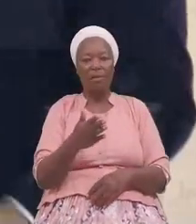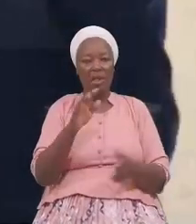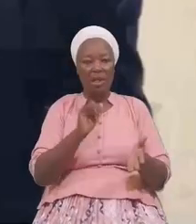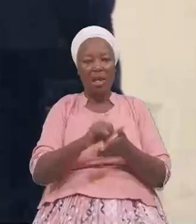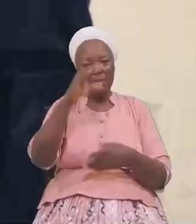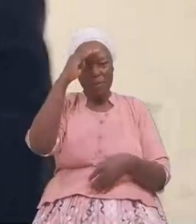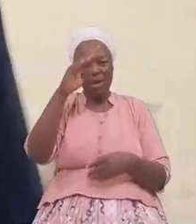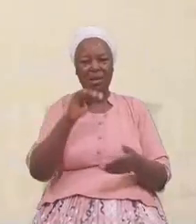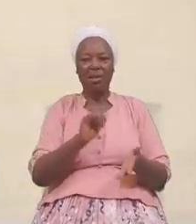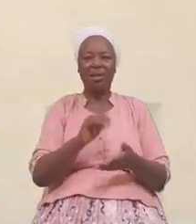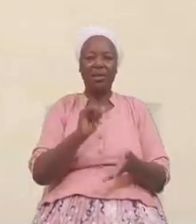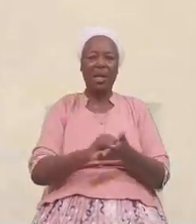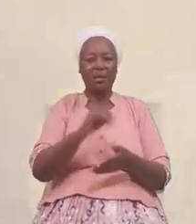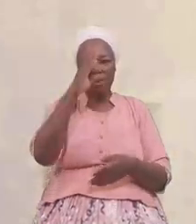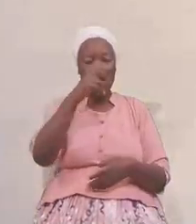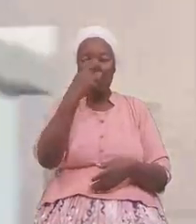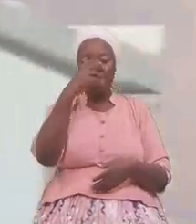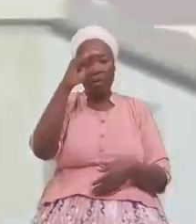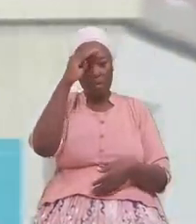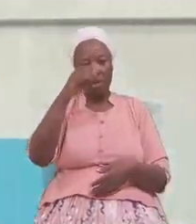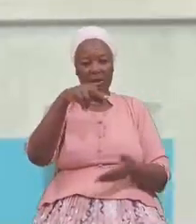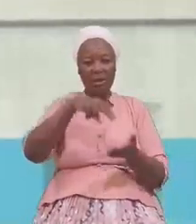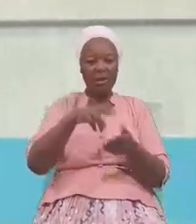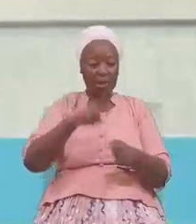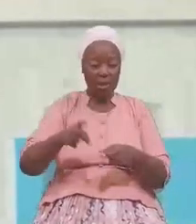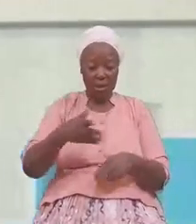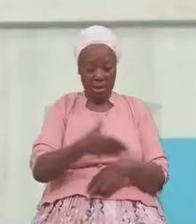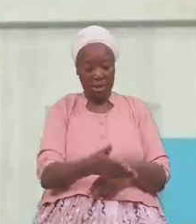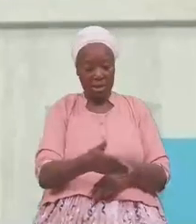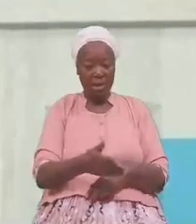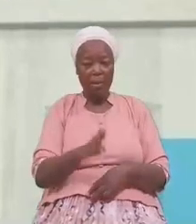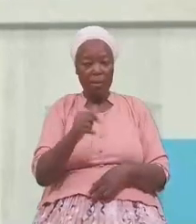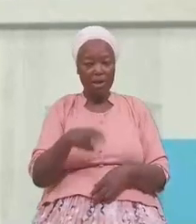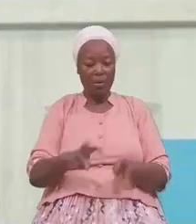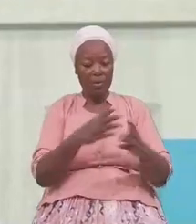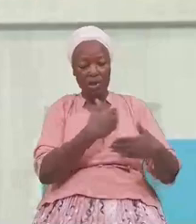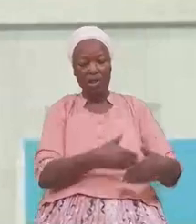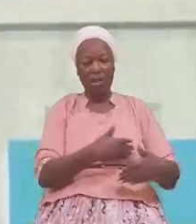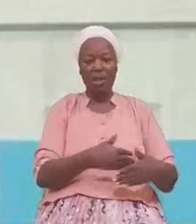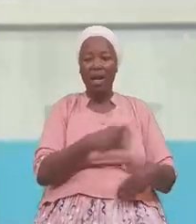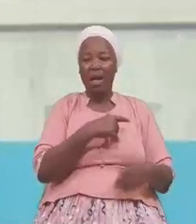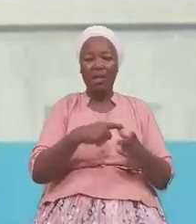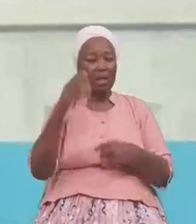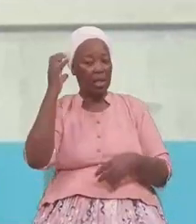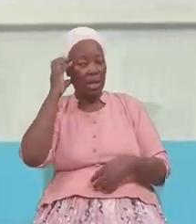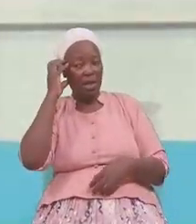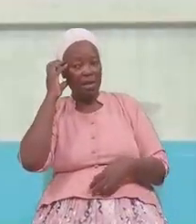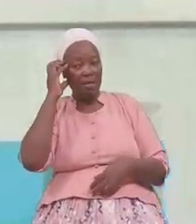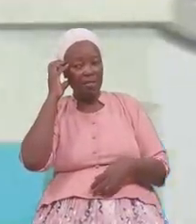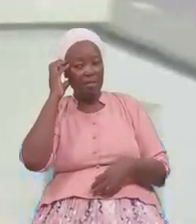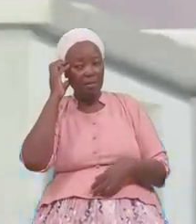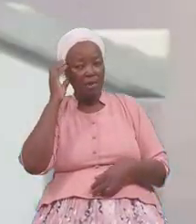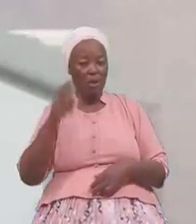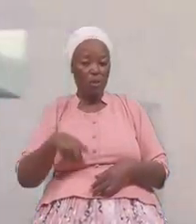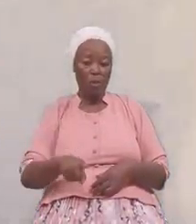Bartimée, assis plutôt au bord du chemin, et il a entendu, pourquoi la